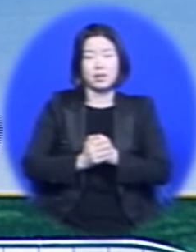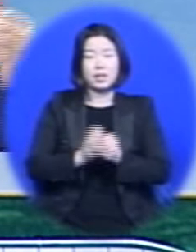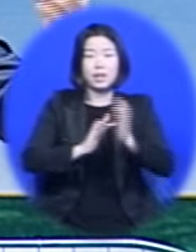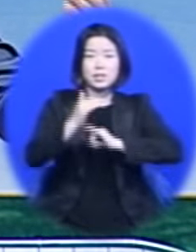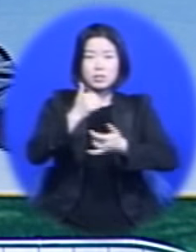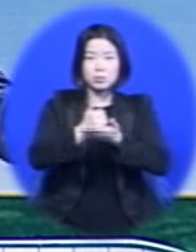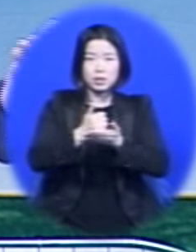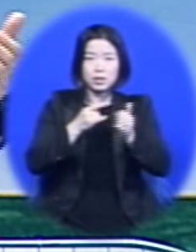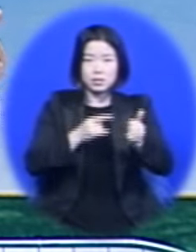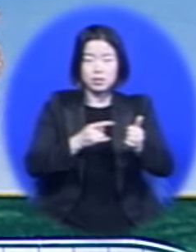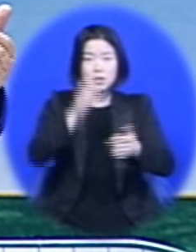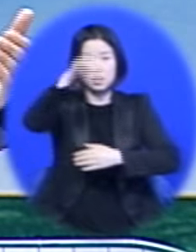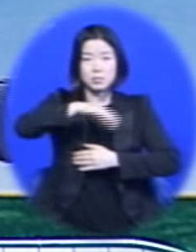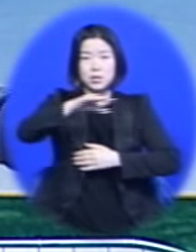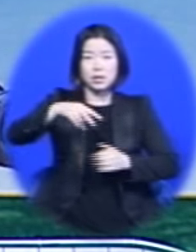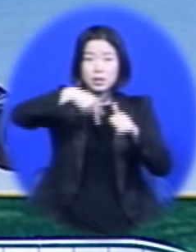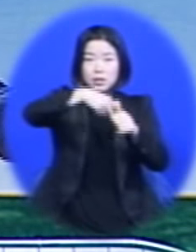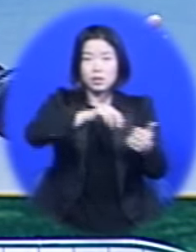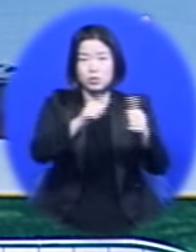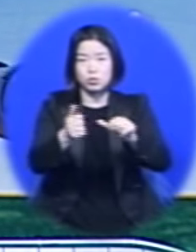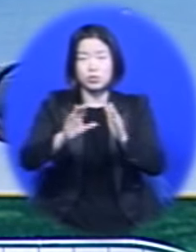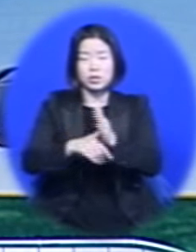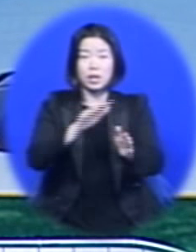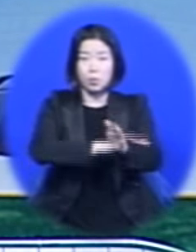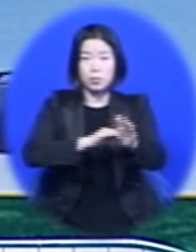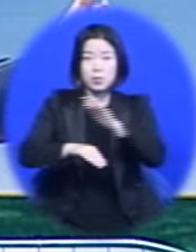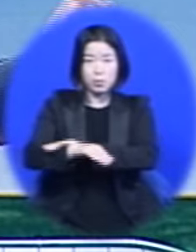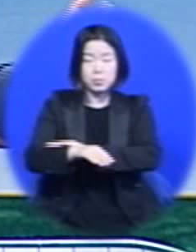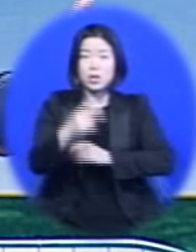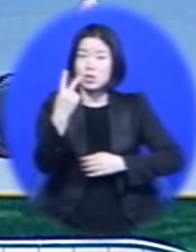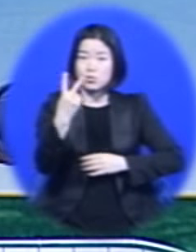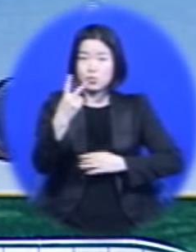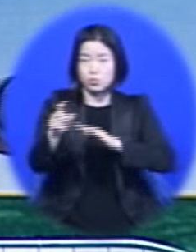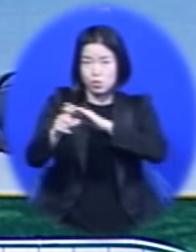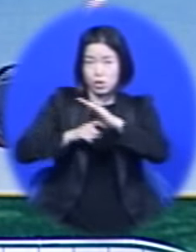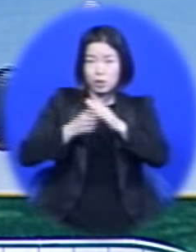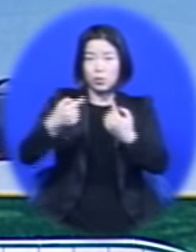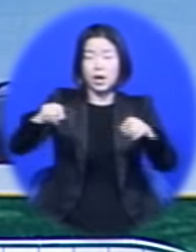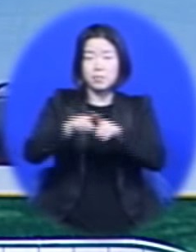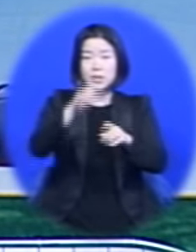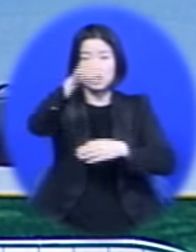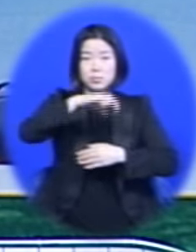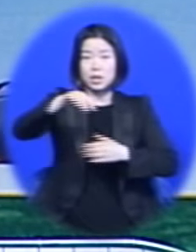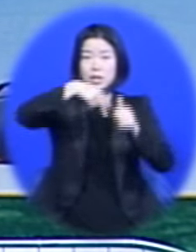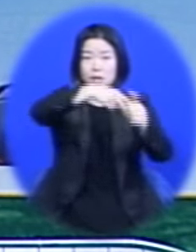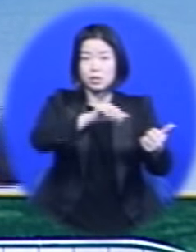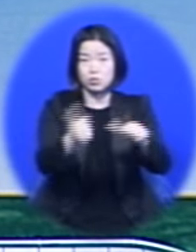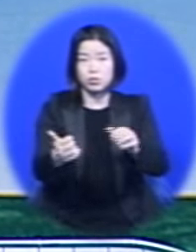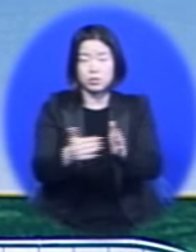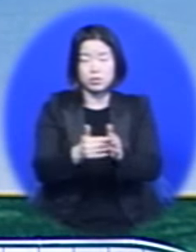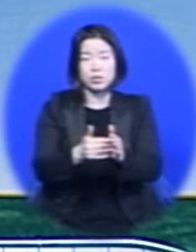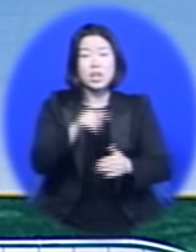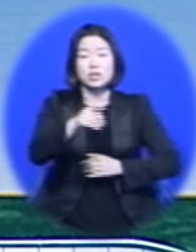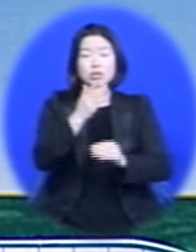예수님께서 십자가에 달려 죽으실 때 오른편 왼편에 두 강도가 같이 십자가에 달려 죽었습니다. 그런데